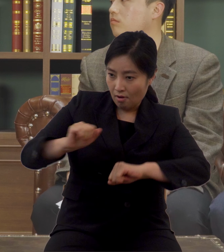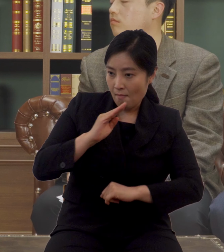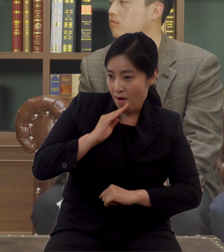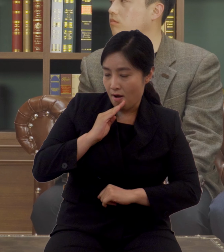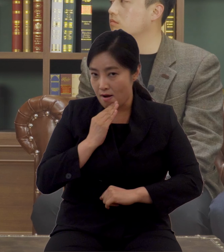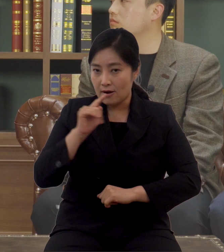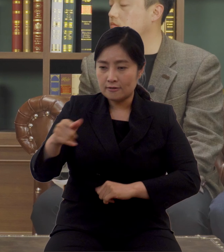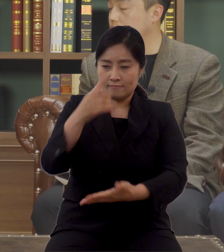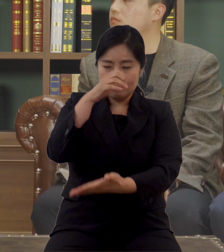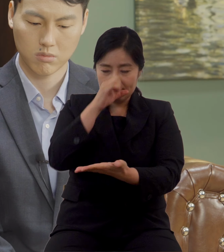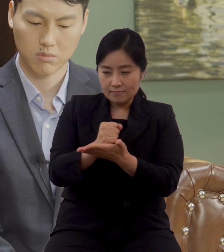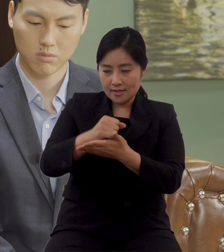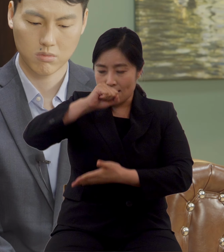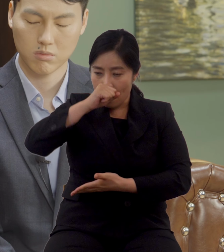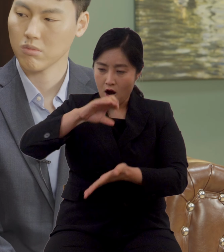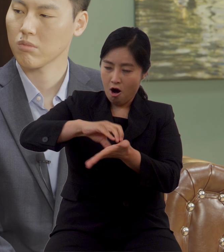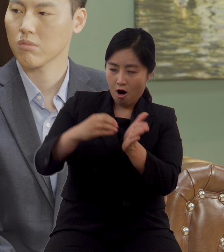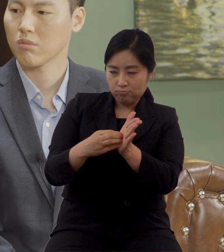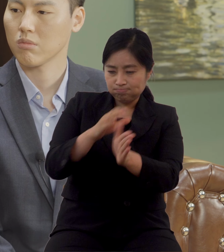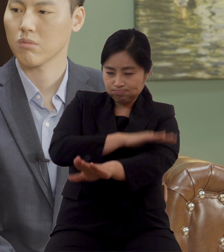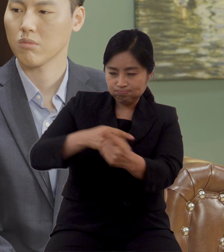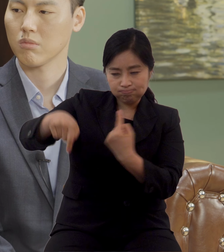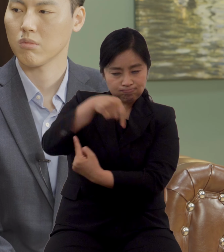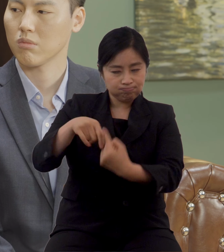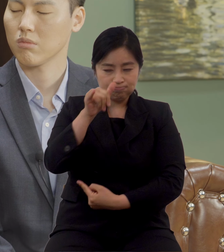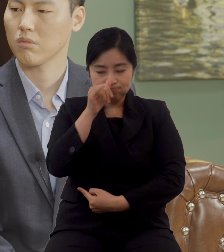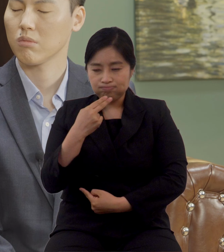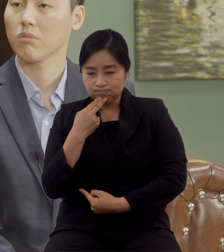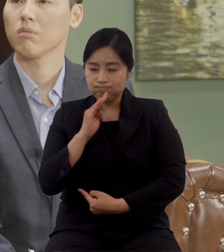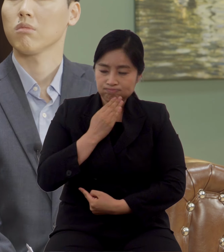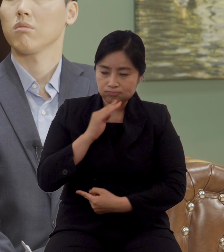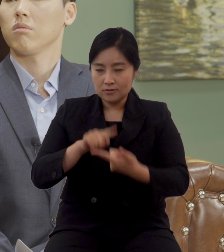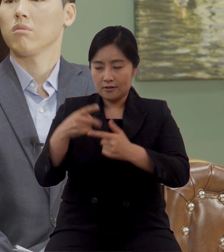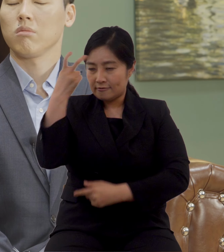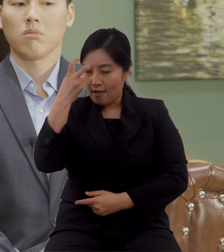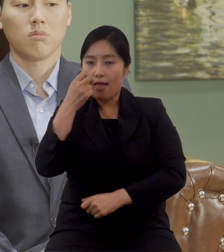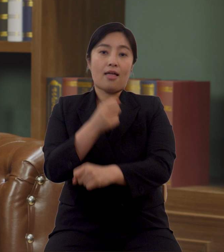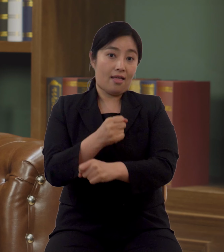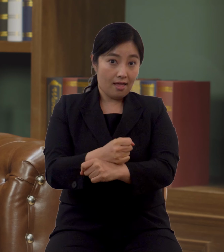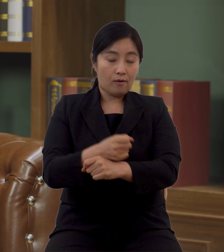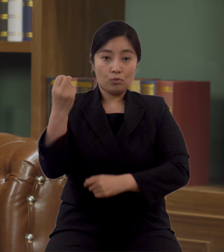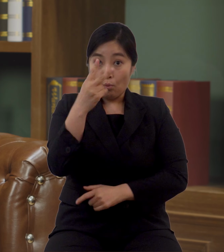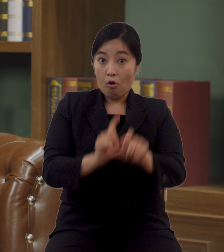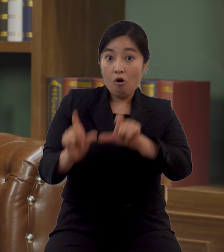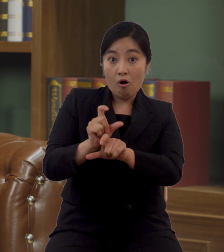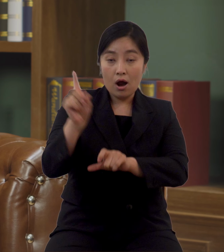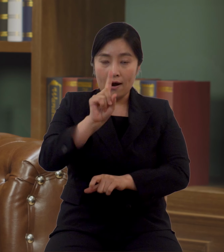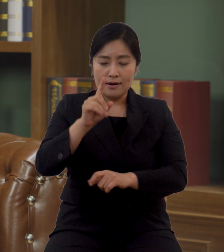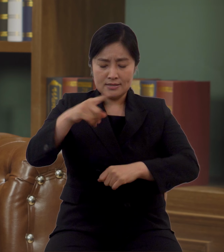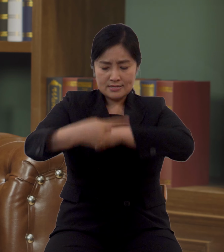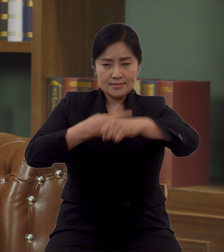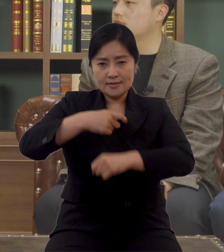진행하는지, 정해진 예산으로 적절하게 꾸리고 운영하는지 등의 일상적인 점검도 하고요. 더불어서 한